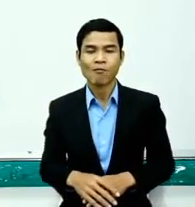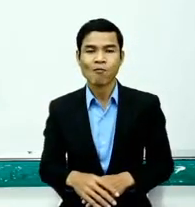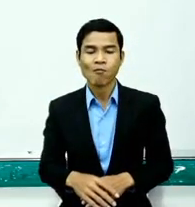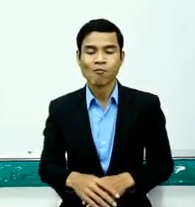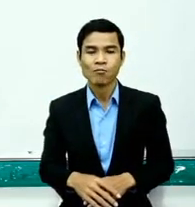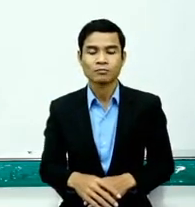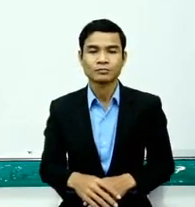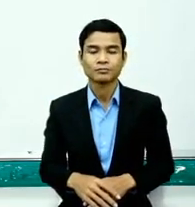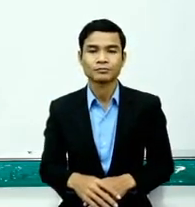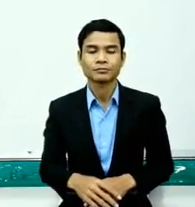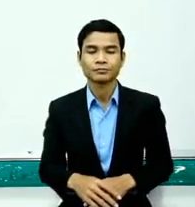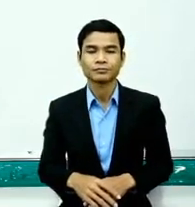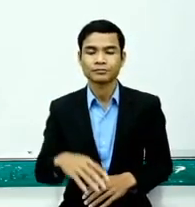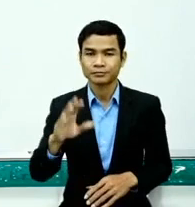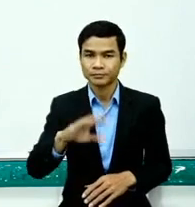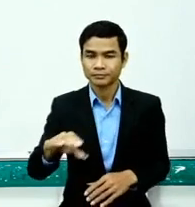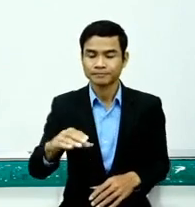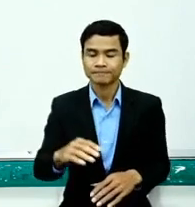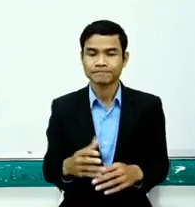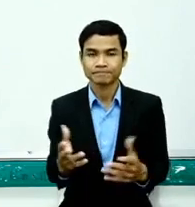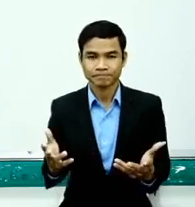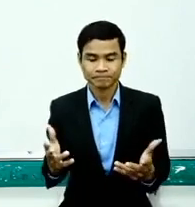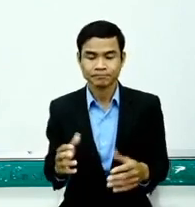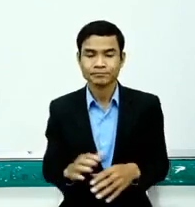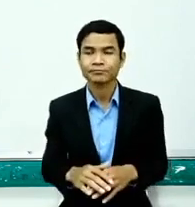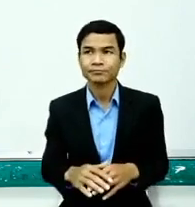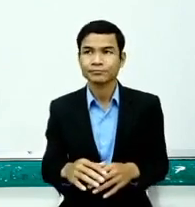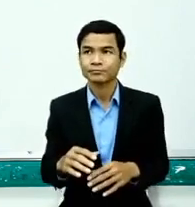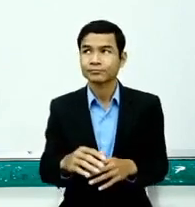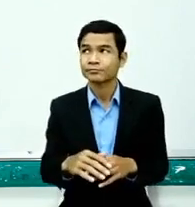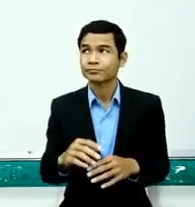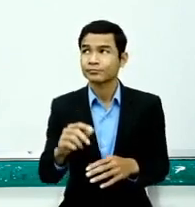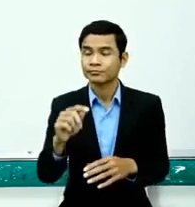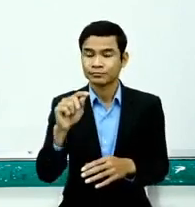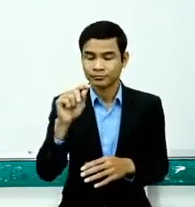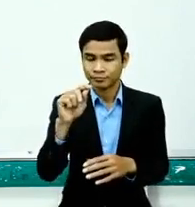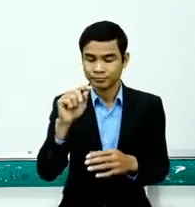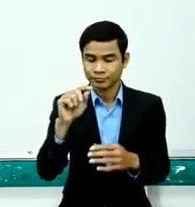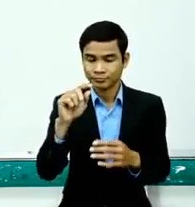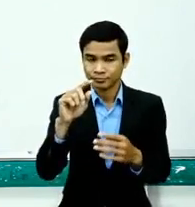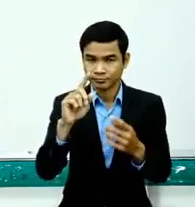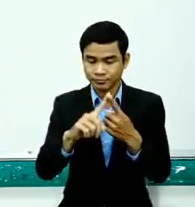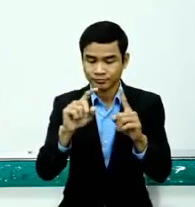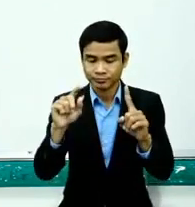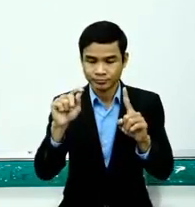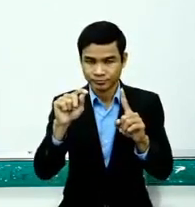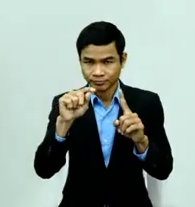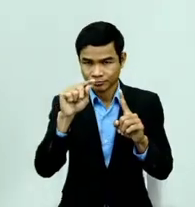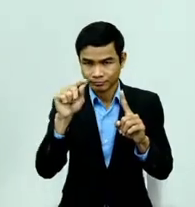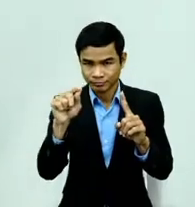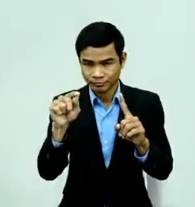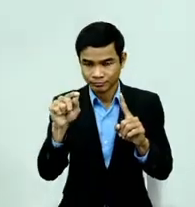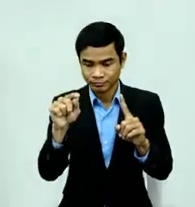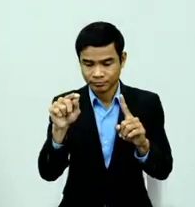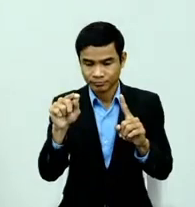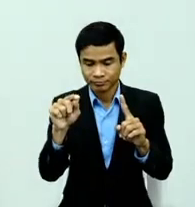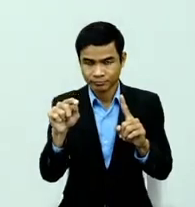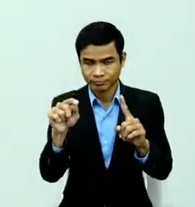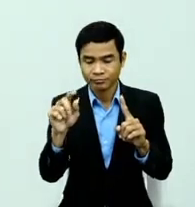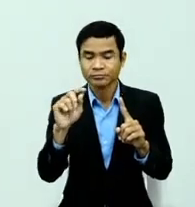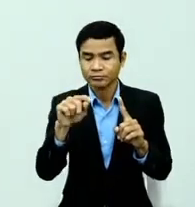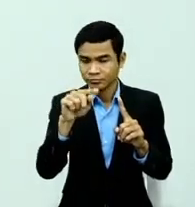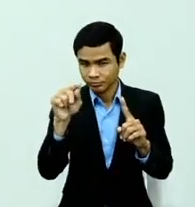ចាអញ្ចឹងស្រអគឺយើងចលនាទី1កោងផ្កាប់ចានេះគឺចលនាទី